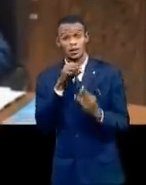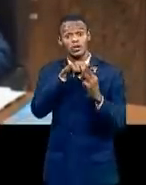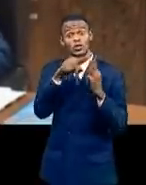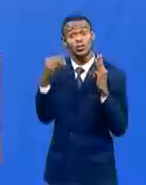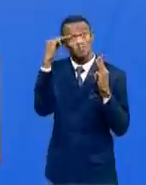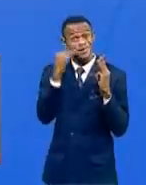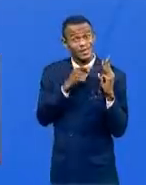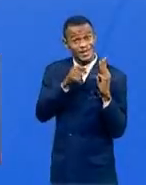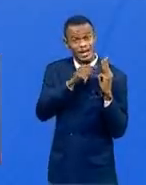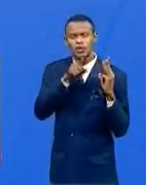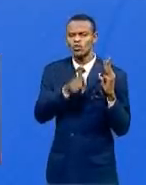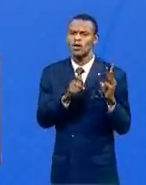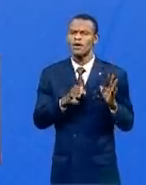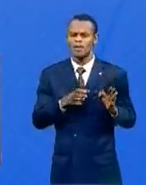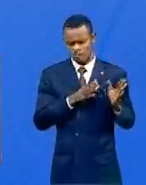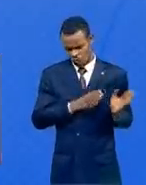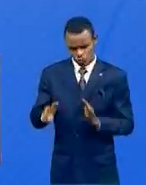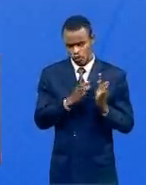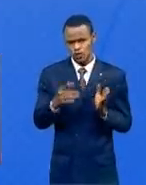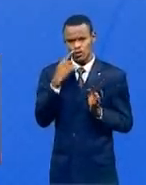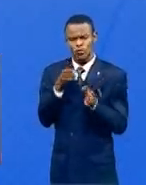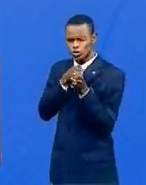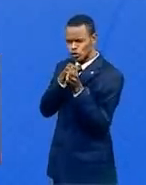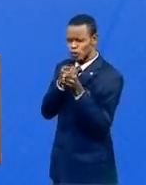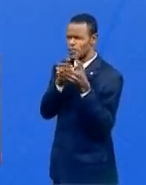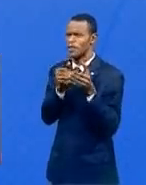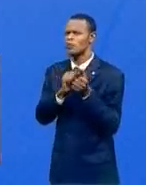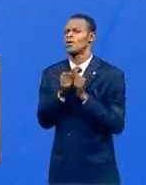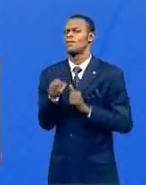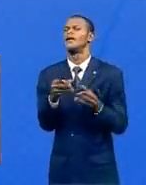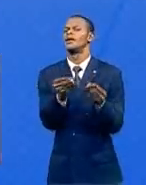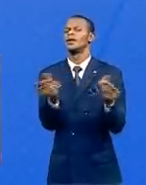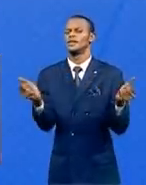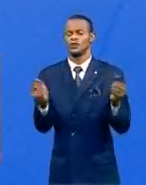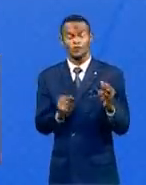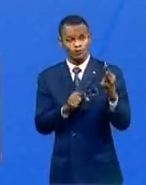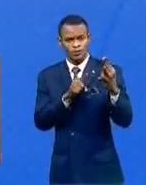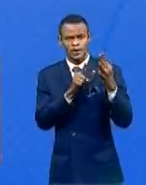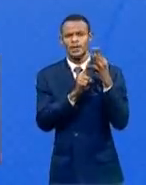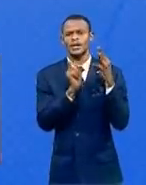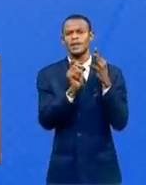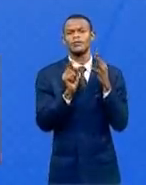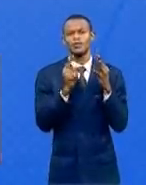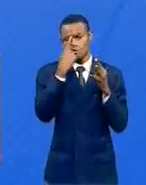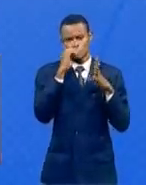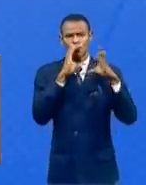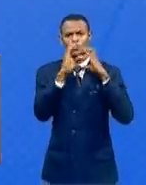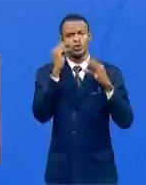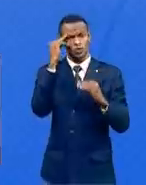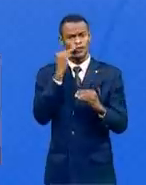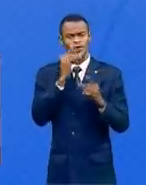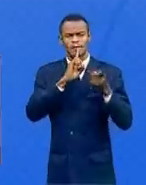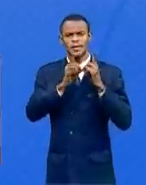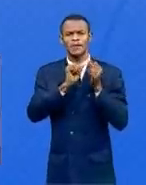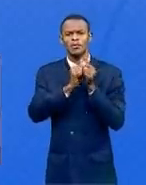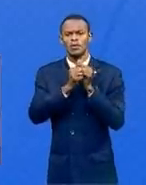dispositions nécessaires pour suivre de près cette situation. Le point 4 de la communication du Premier ministre a porté sur le